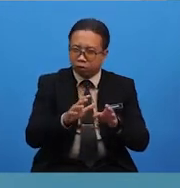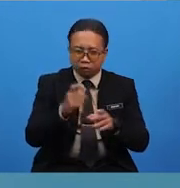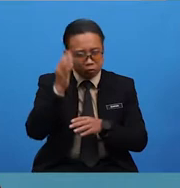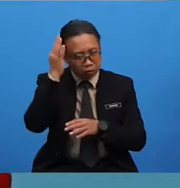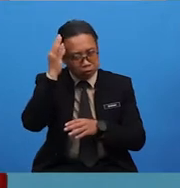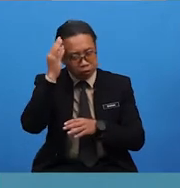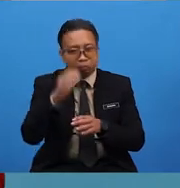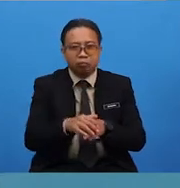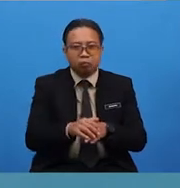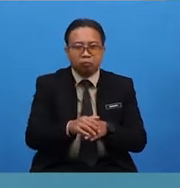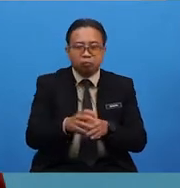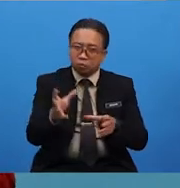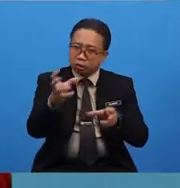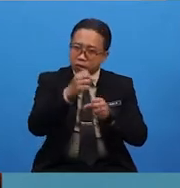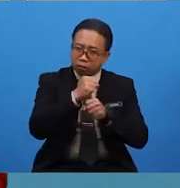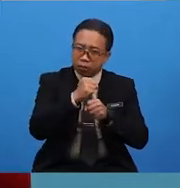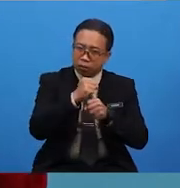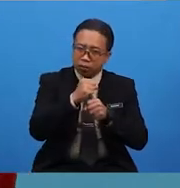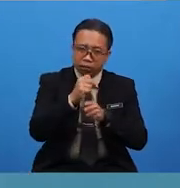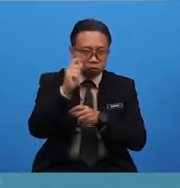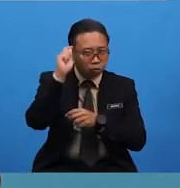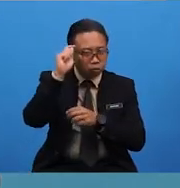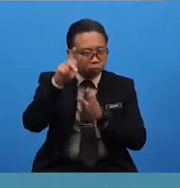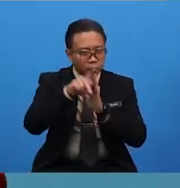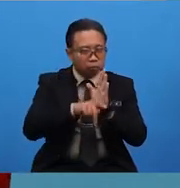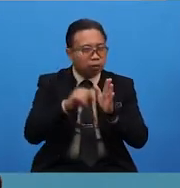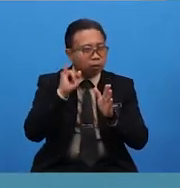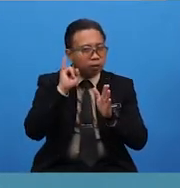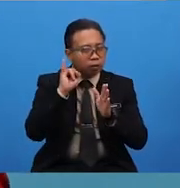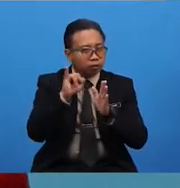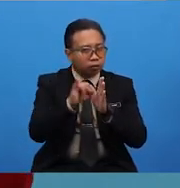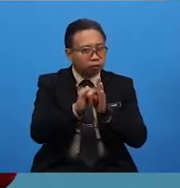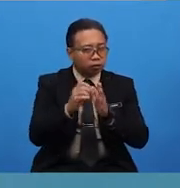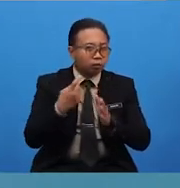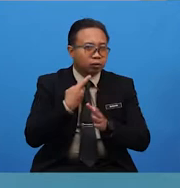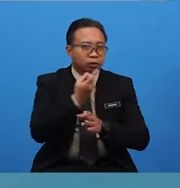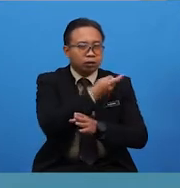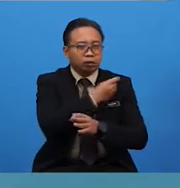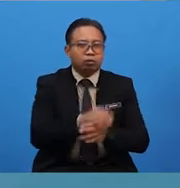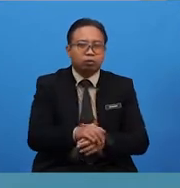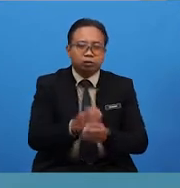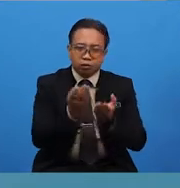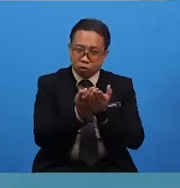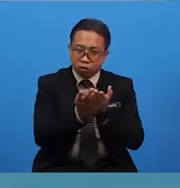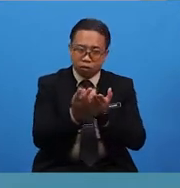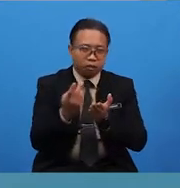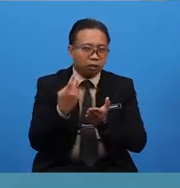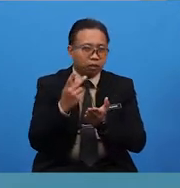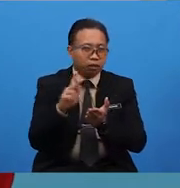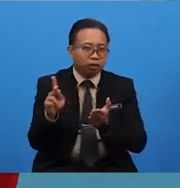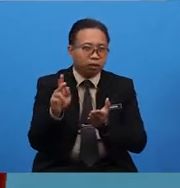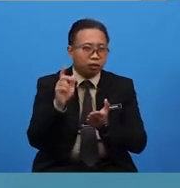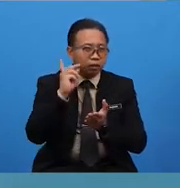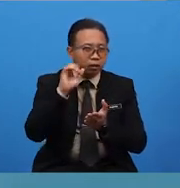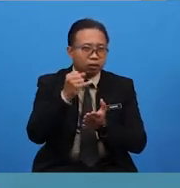Sangke sejauh itu pencapaian pengilustrasian di negara kita setia doakan hijab